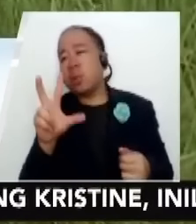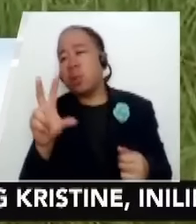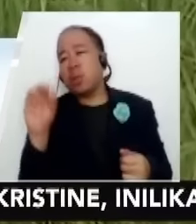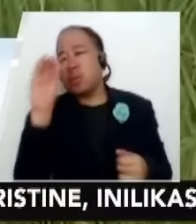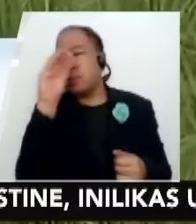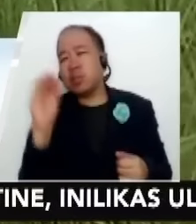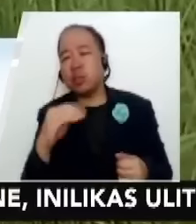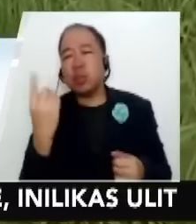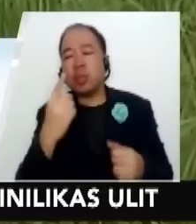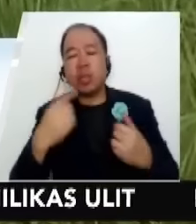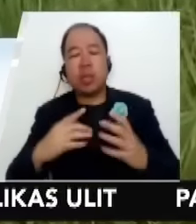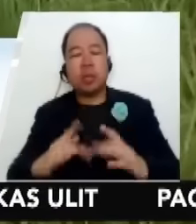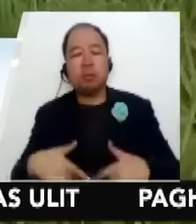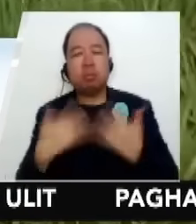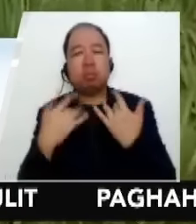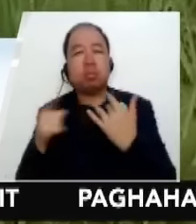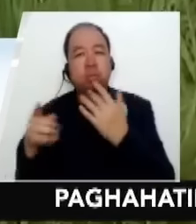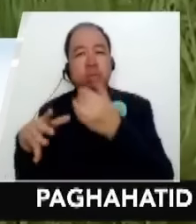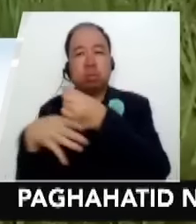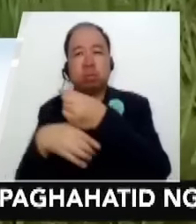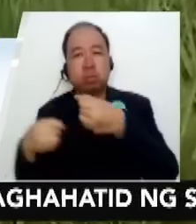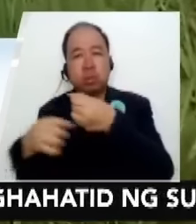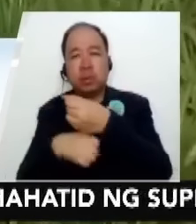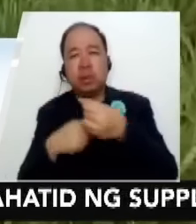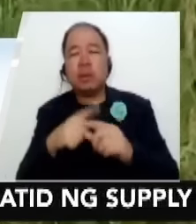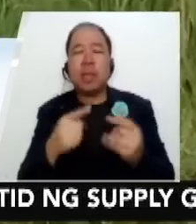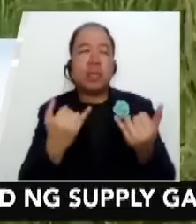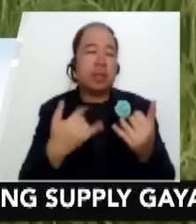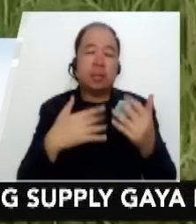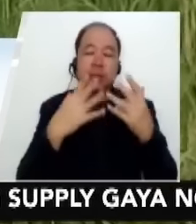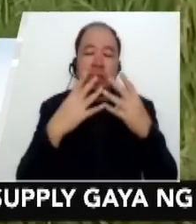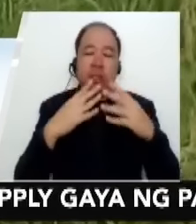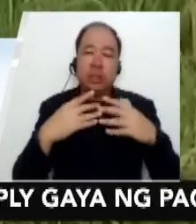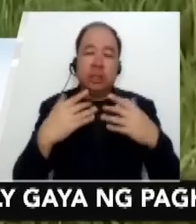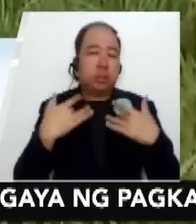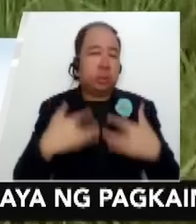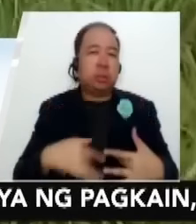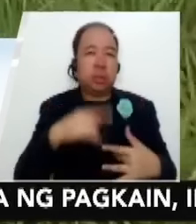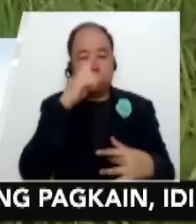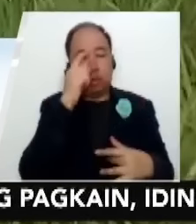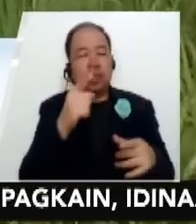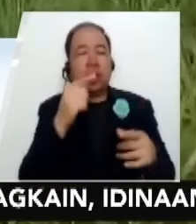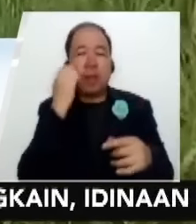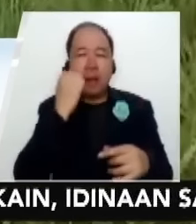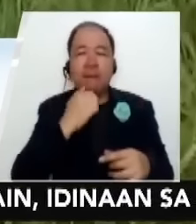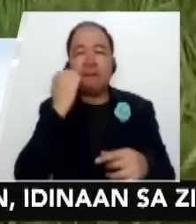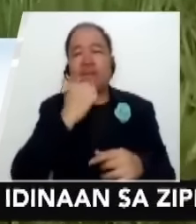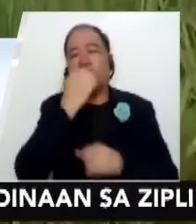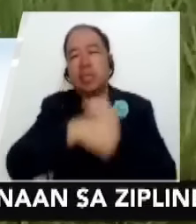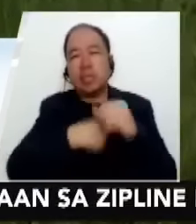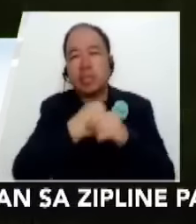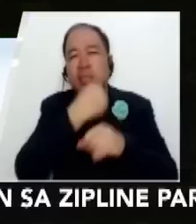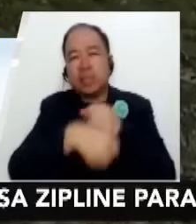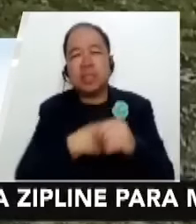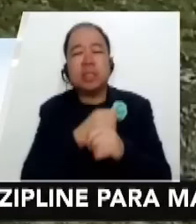ang kinalulungkot nga ng mga magsasaka na nakausap natin kanina rin ay taon-taon na lang daw naapektuhan ng mga bagyo yung pananim